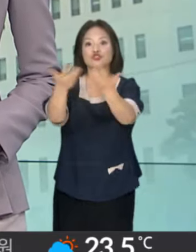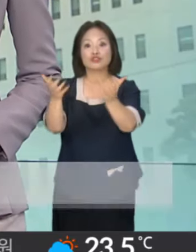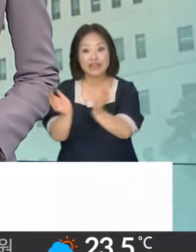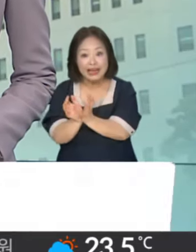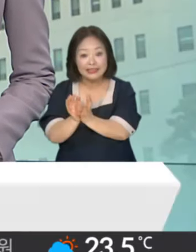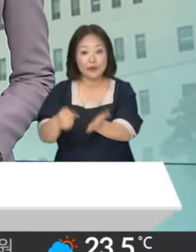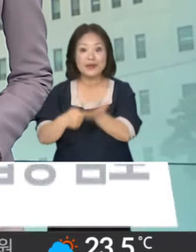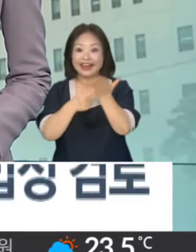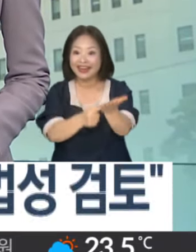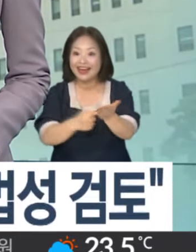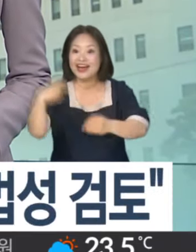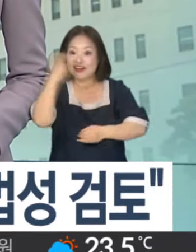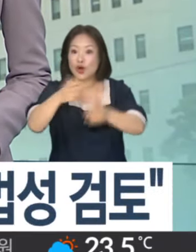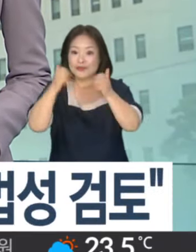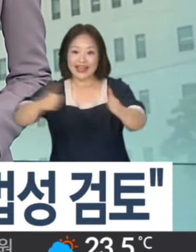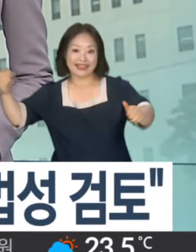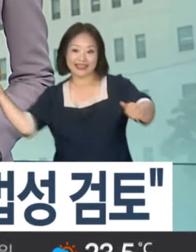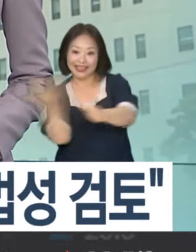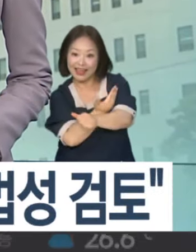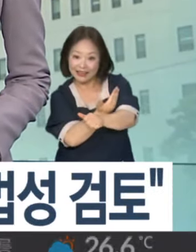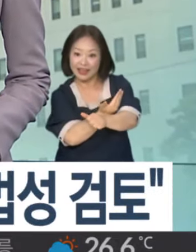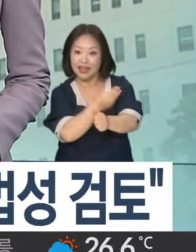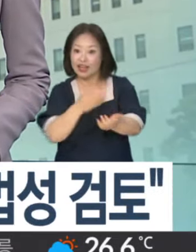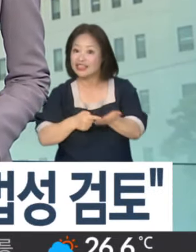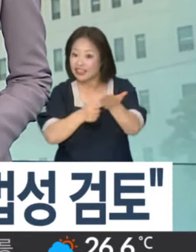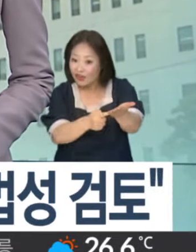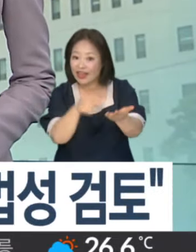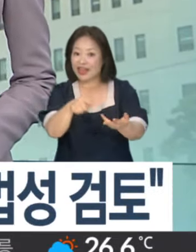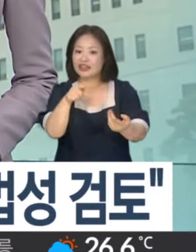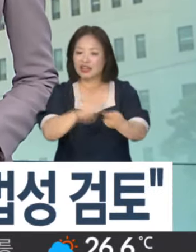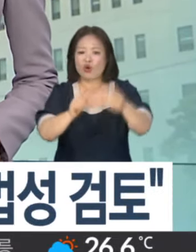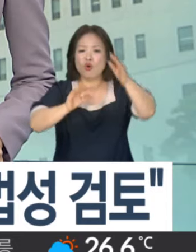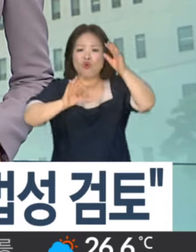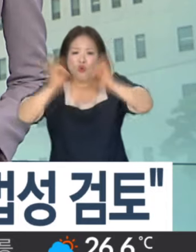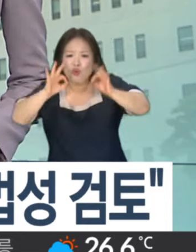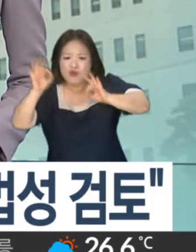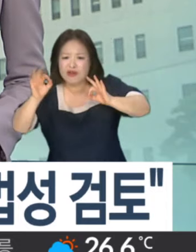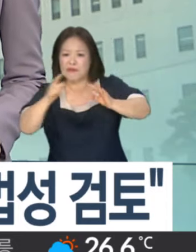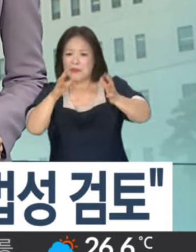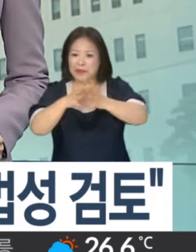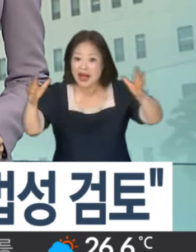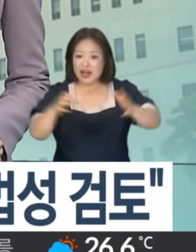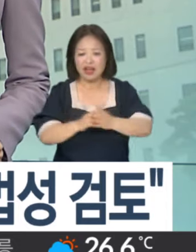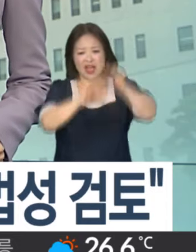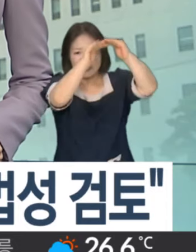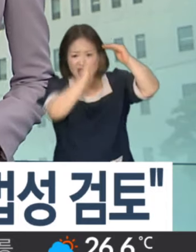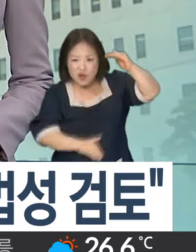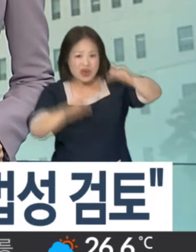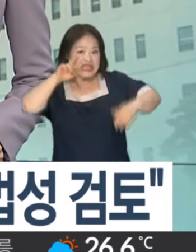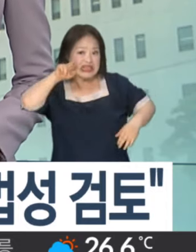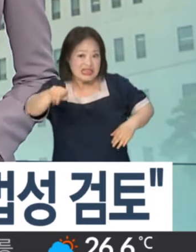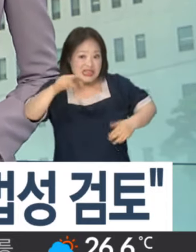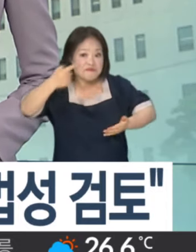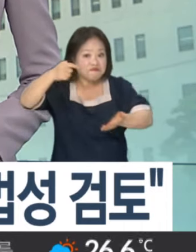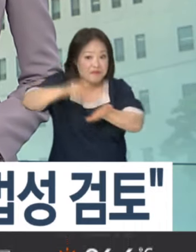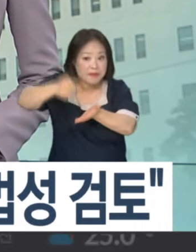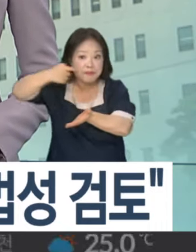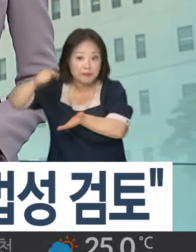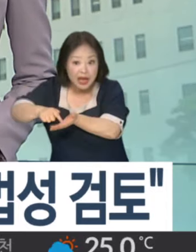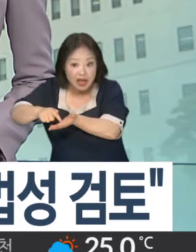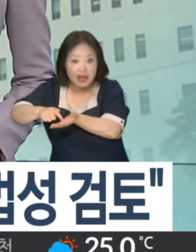더불어민주당이 발휘한 검사 탄관에서 두고 오류 논란이 이어지고 있습니다 사실관계가 틀린 내용들이 발견된